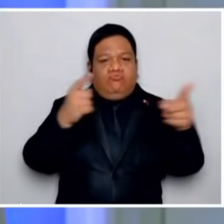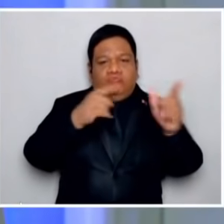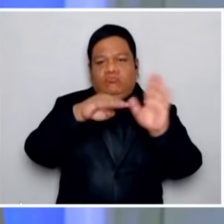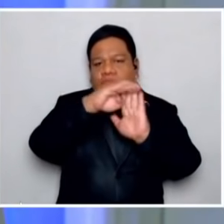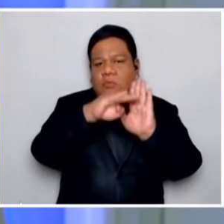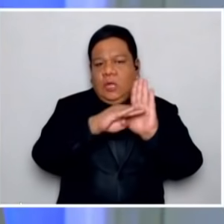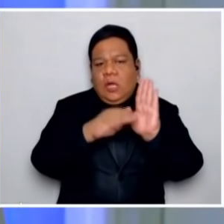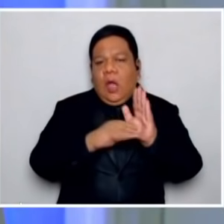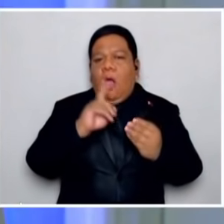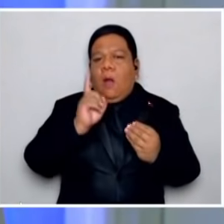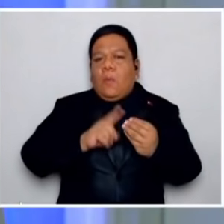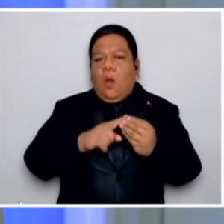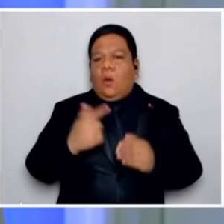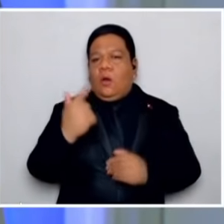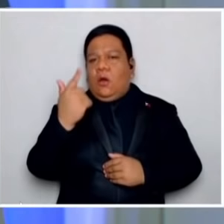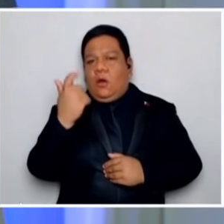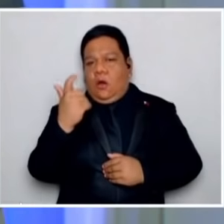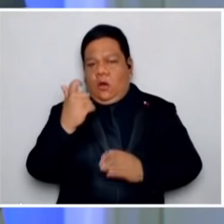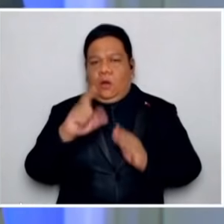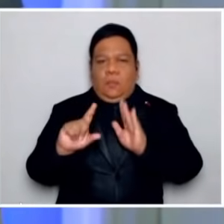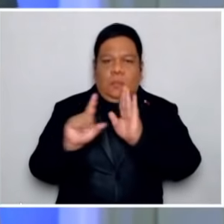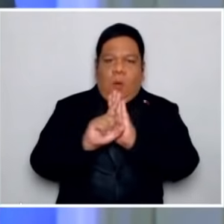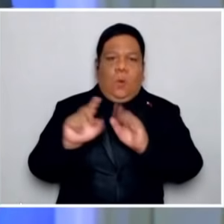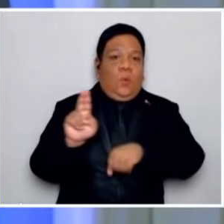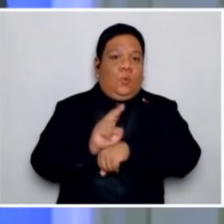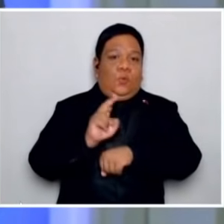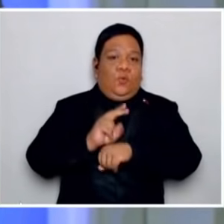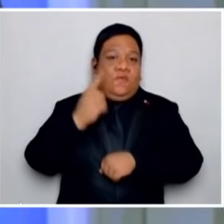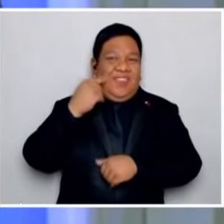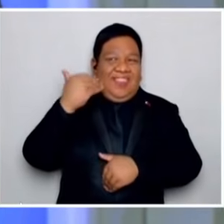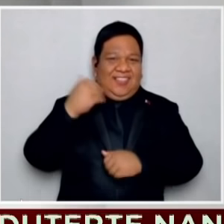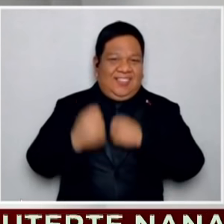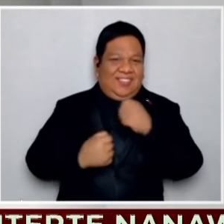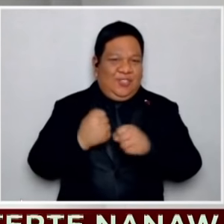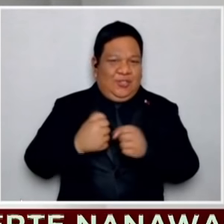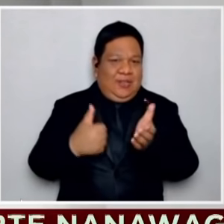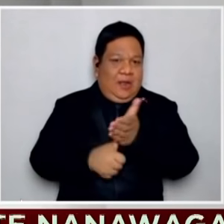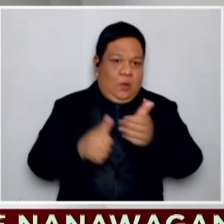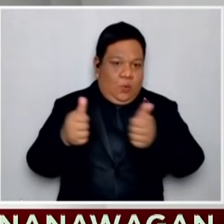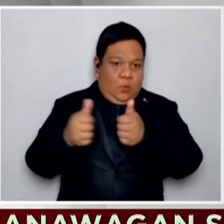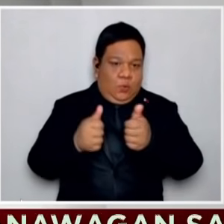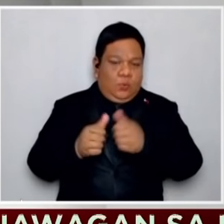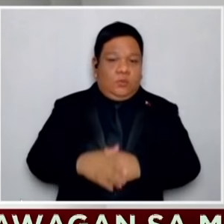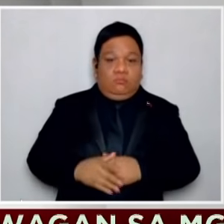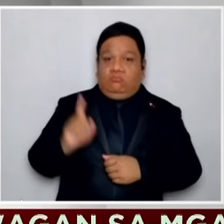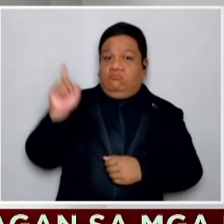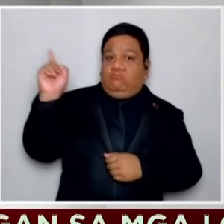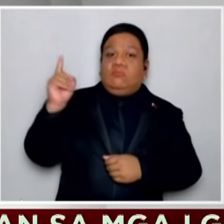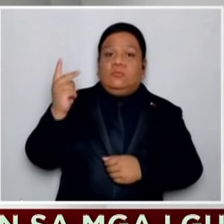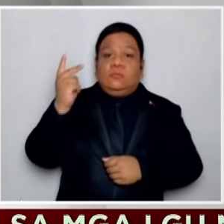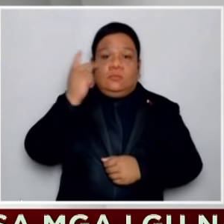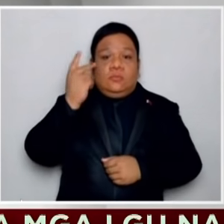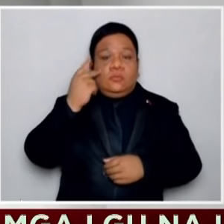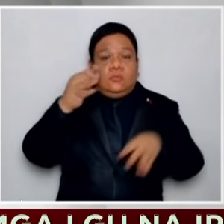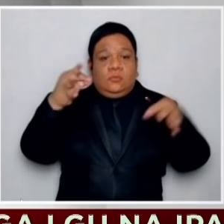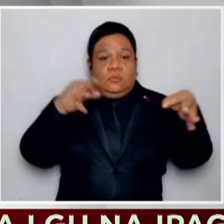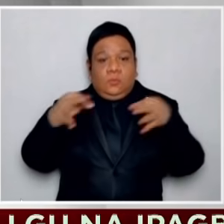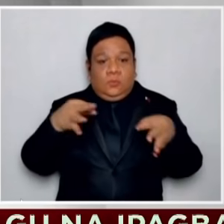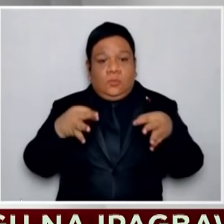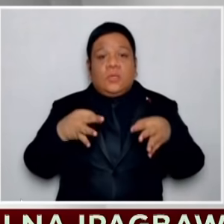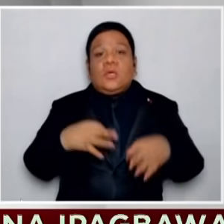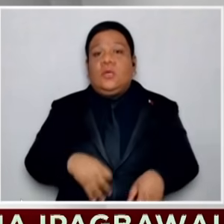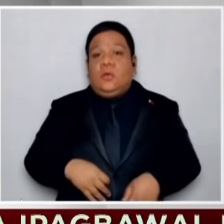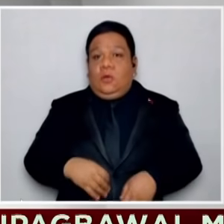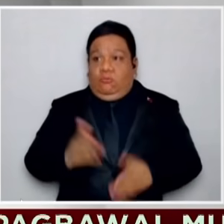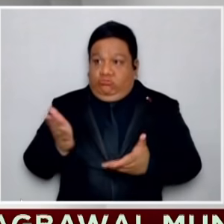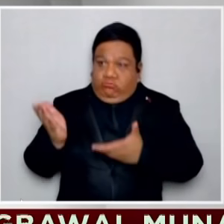ban para sa halalan sa 2022. Base po sa COMELEC Resolution 10728, bawal ang pagdala sa labas